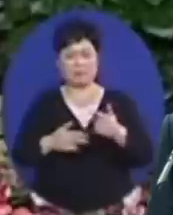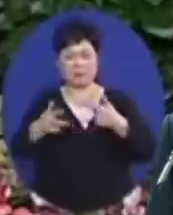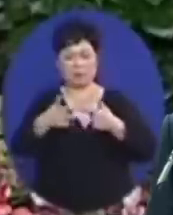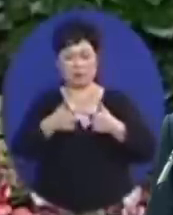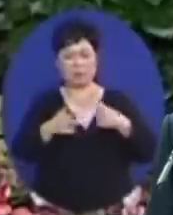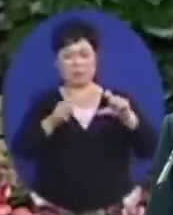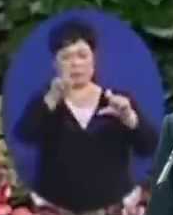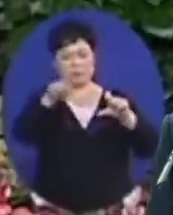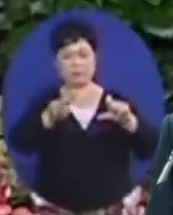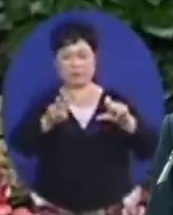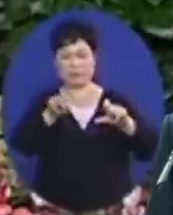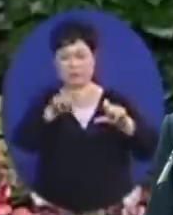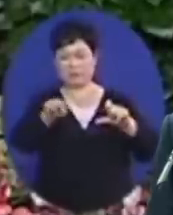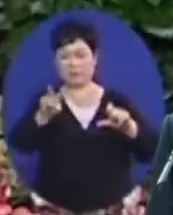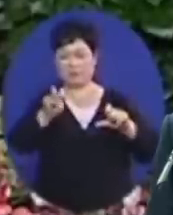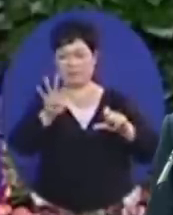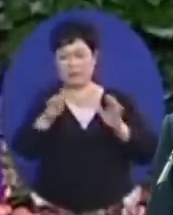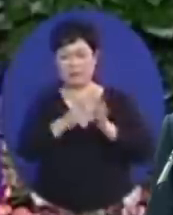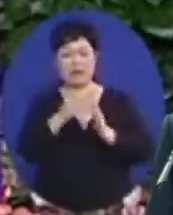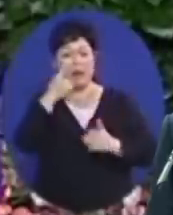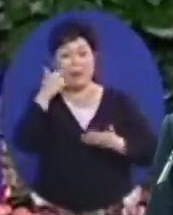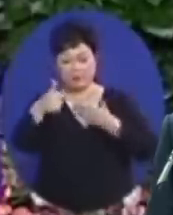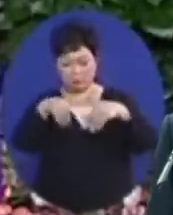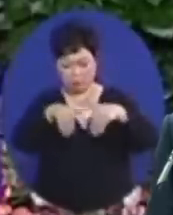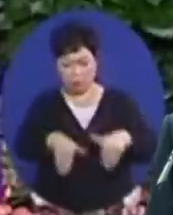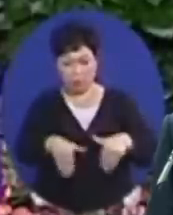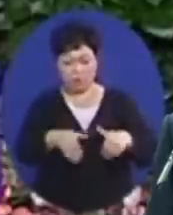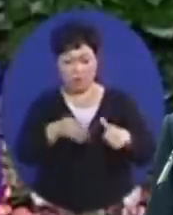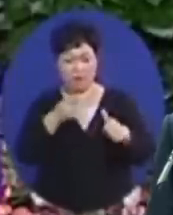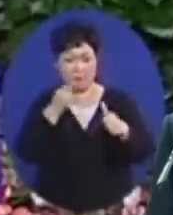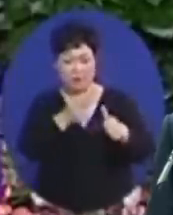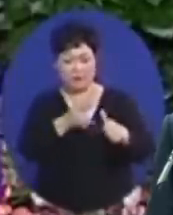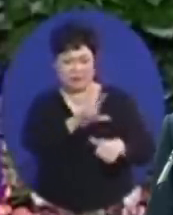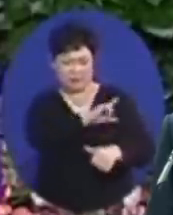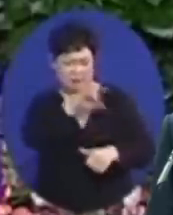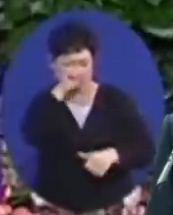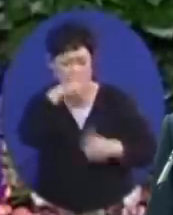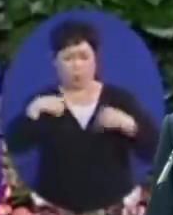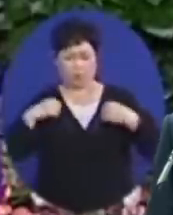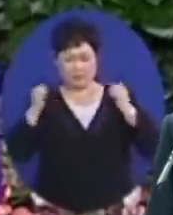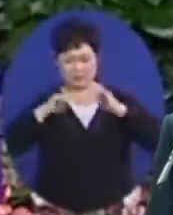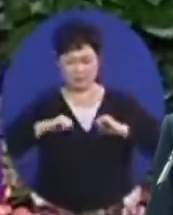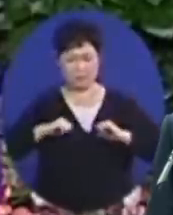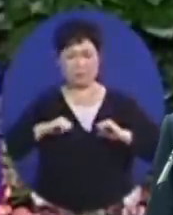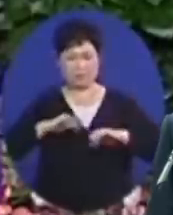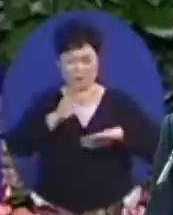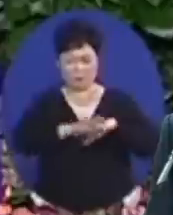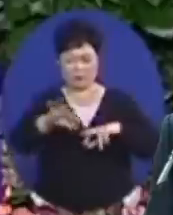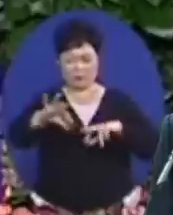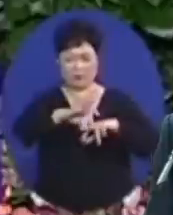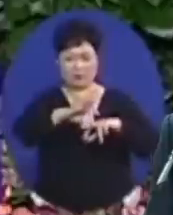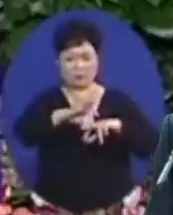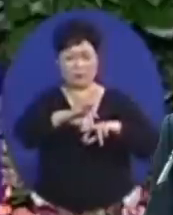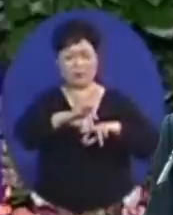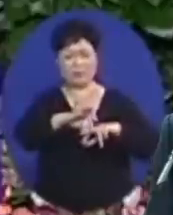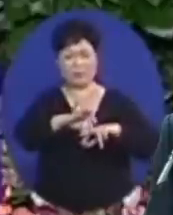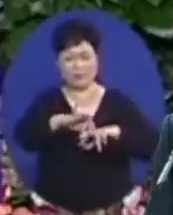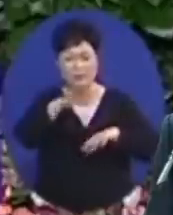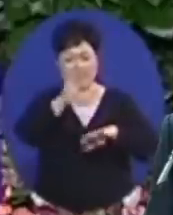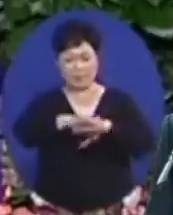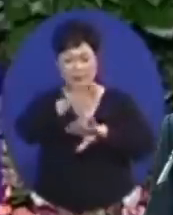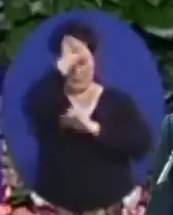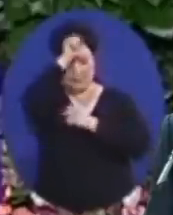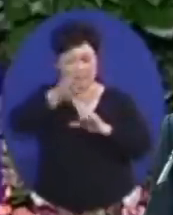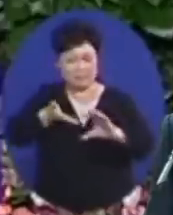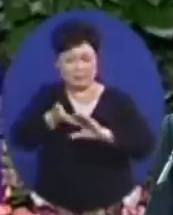15장 22절로 24절에 아버지는 종들에게 이르되 제일 좋은 옷을 내어다가 입히고 손에 가락지를 끼우고 발에 신을